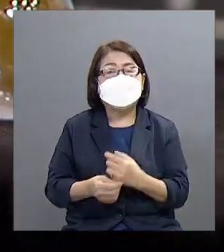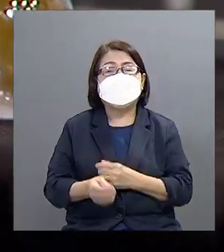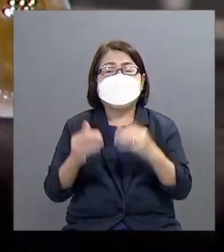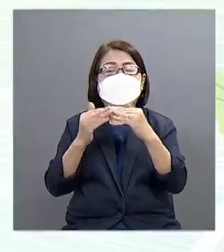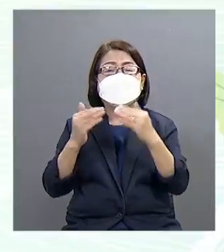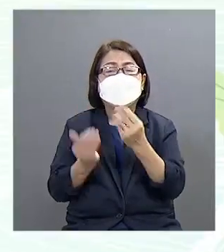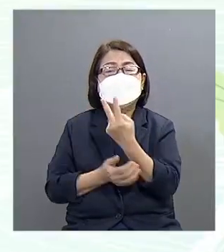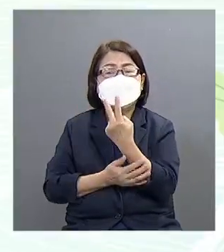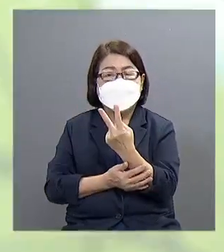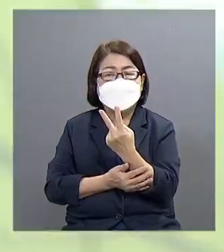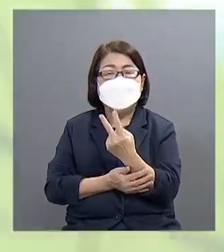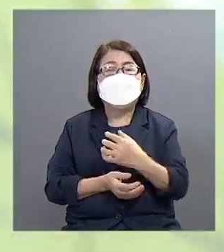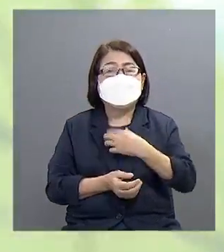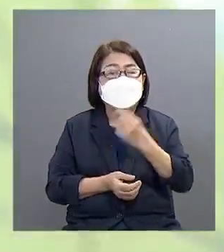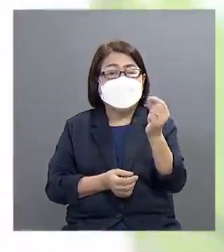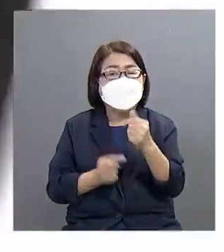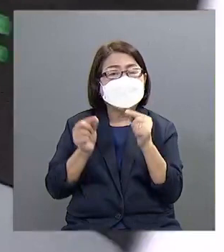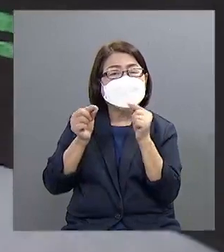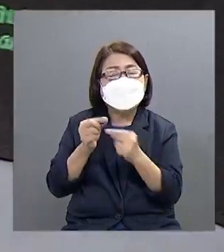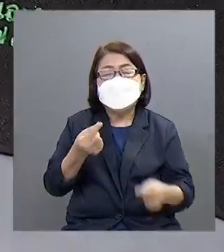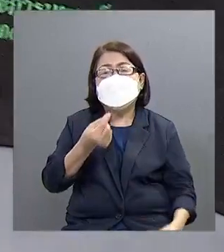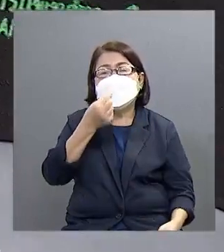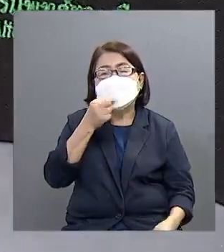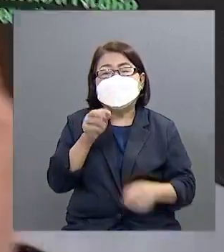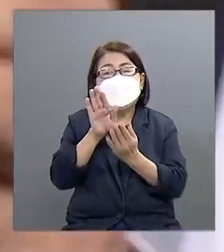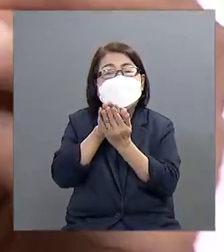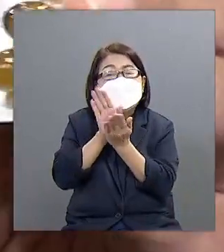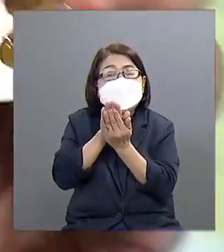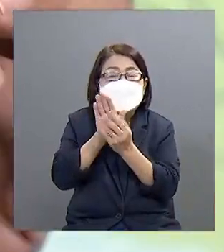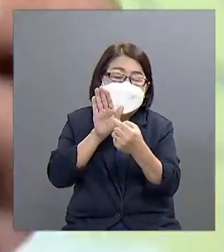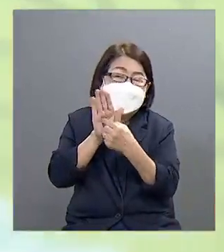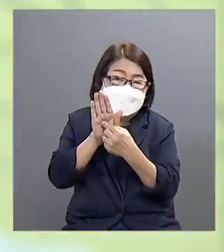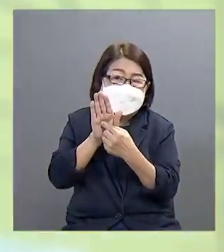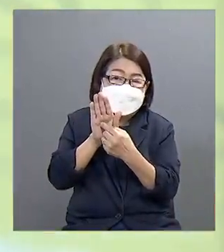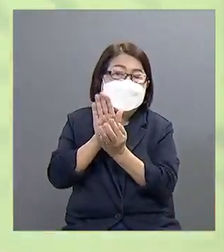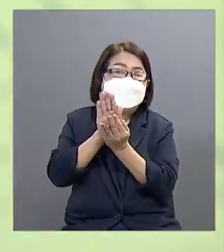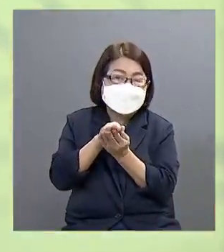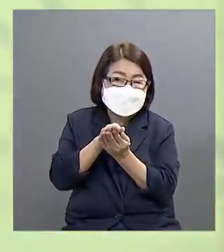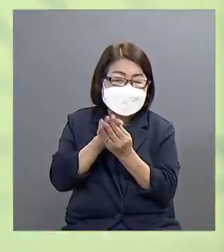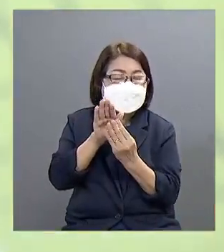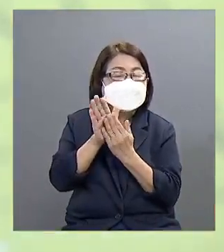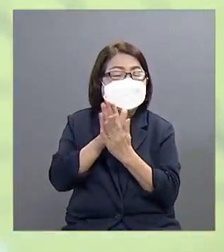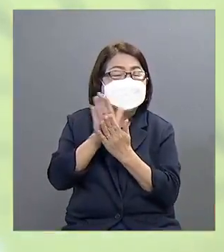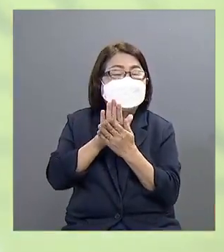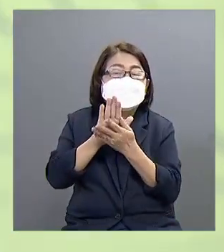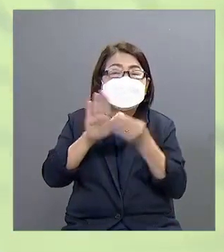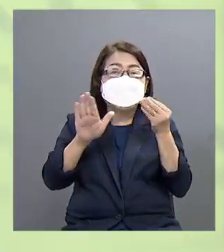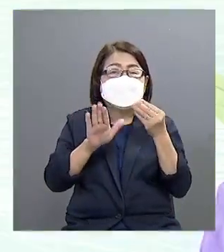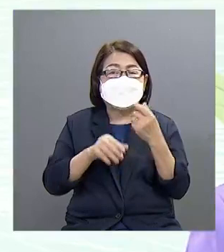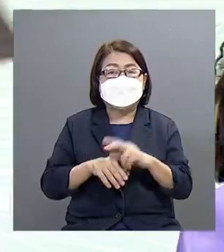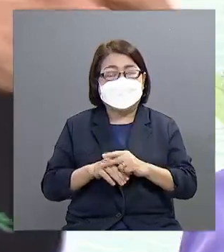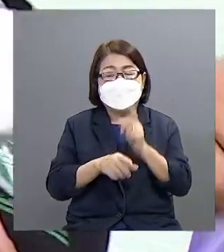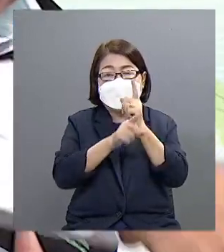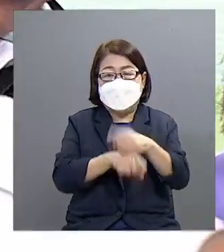วก็เจาะรูแล้วก็ไว้ใต้ลิ้น โอ ้นี่มันแบบแล้วมัน สะดวกมาก สะดวกแล้วก็ตรงนี้เนี่ยเป็นลิขสิทธิ์ของกรมการแพทย์แผนไทย